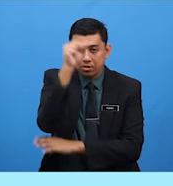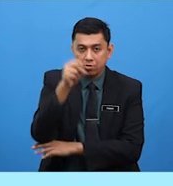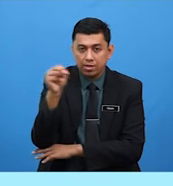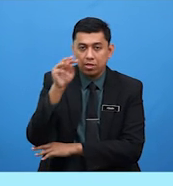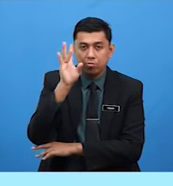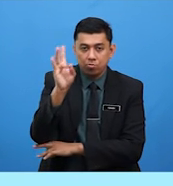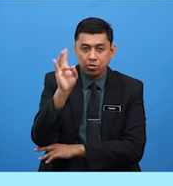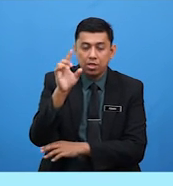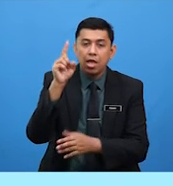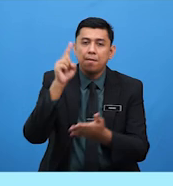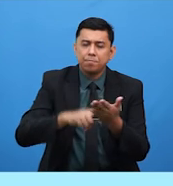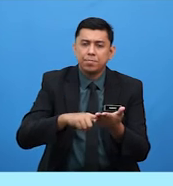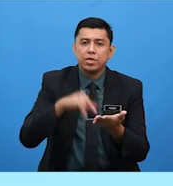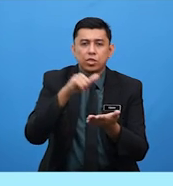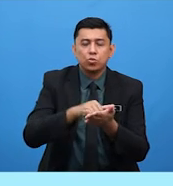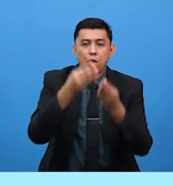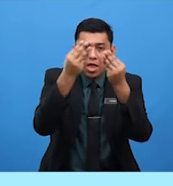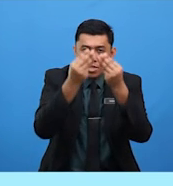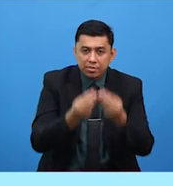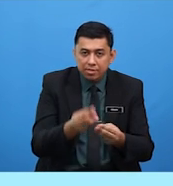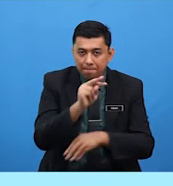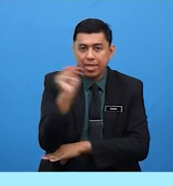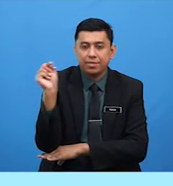Soalan seterusnya, apa itu resapan?